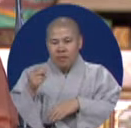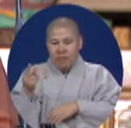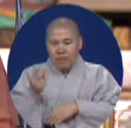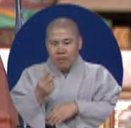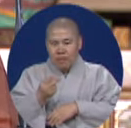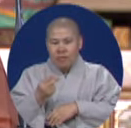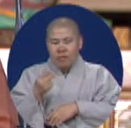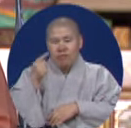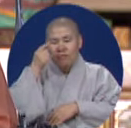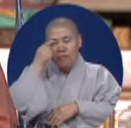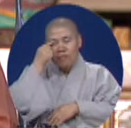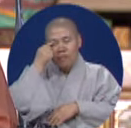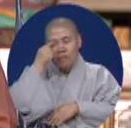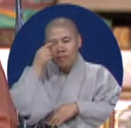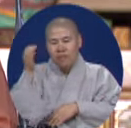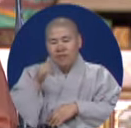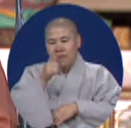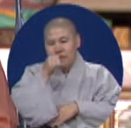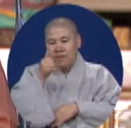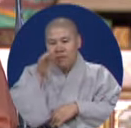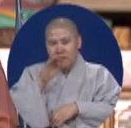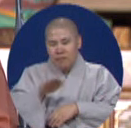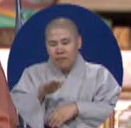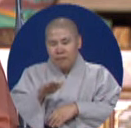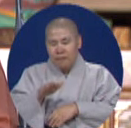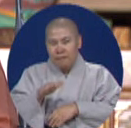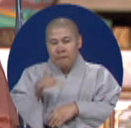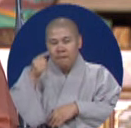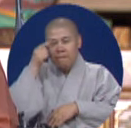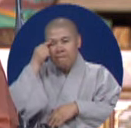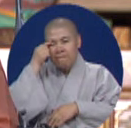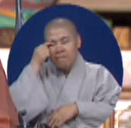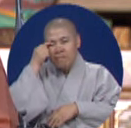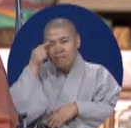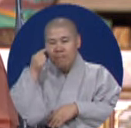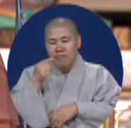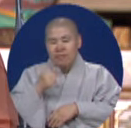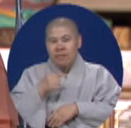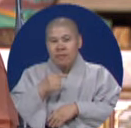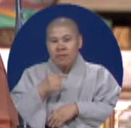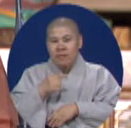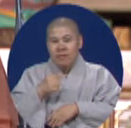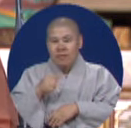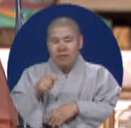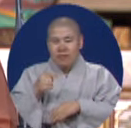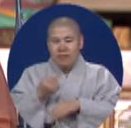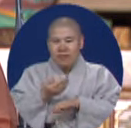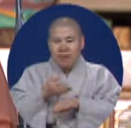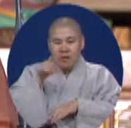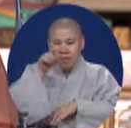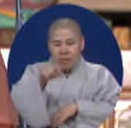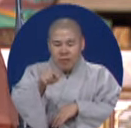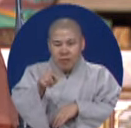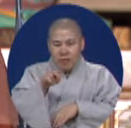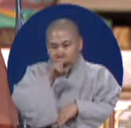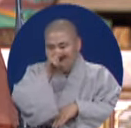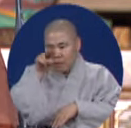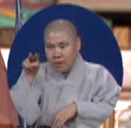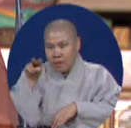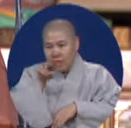우리가 눈을 가지고 있는데요, 이 눈이 밖의 것은 다 볼 수